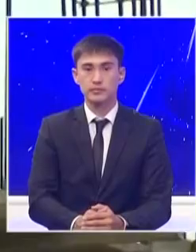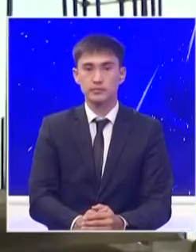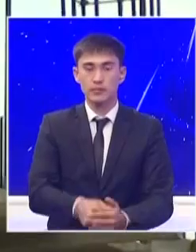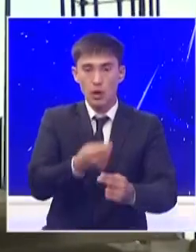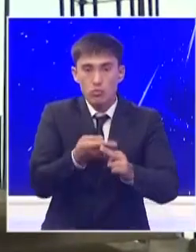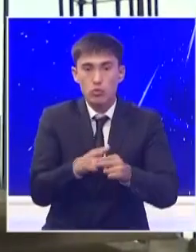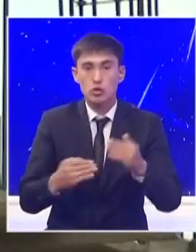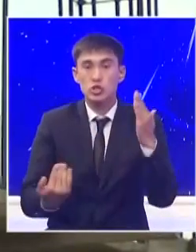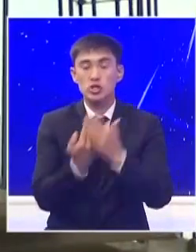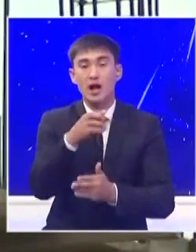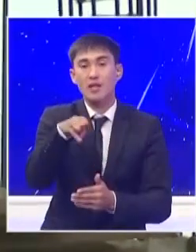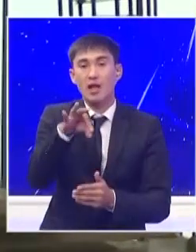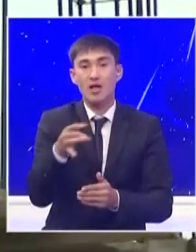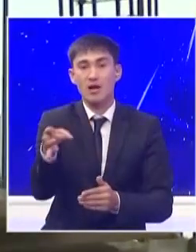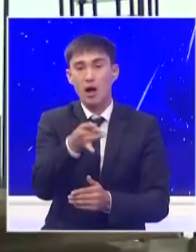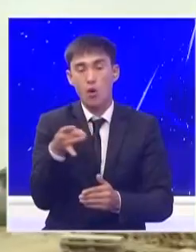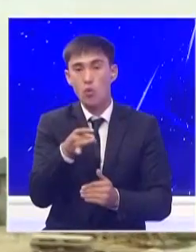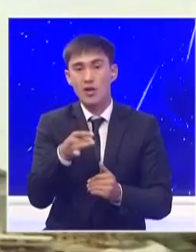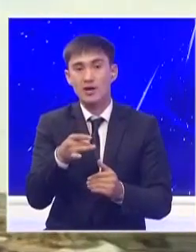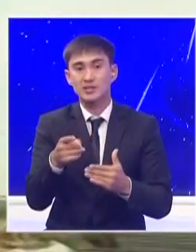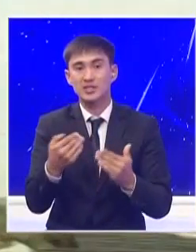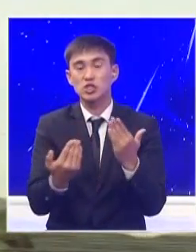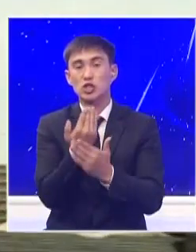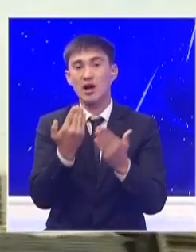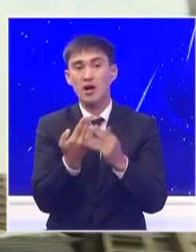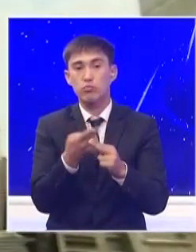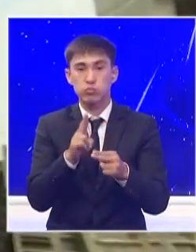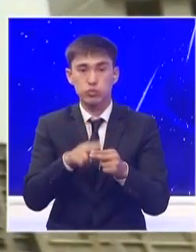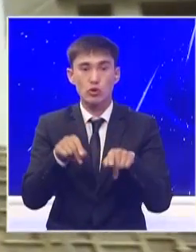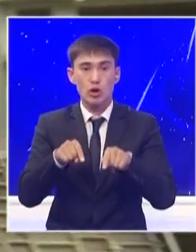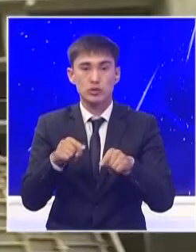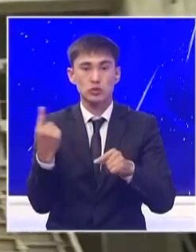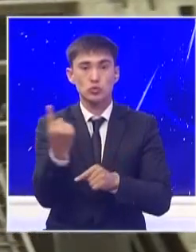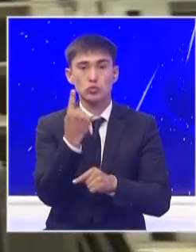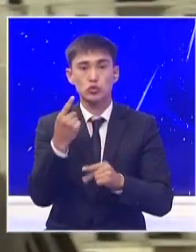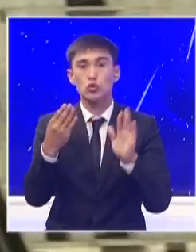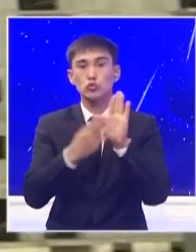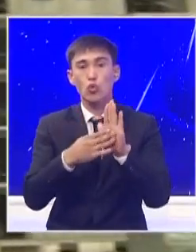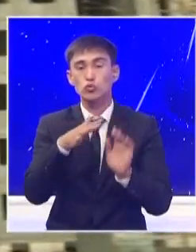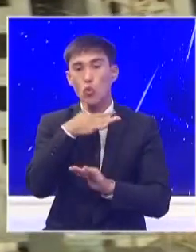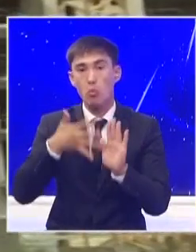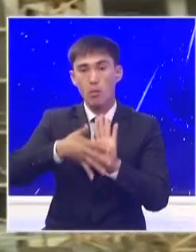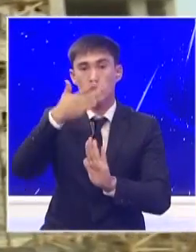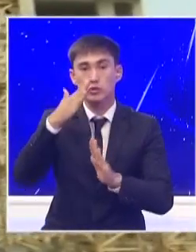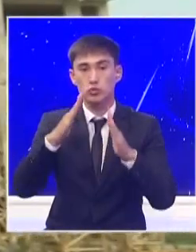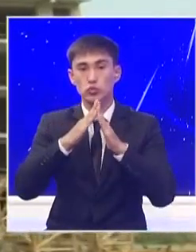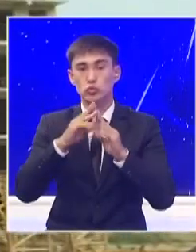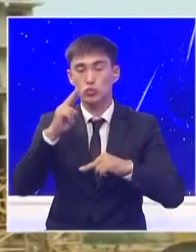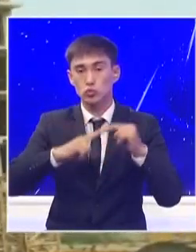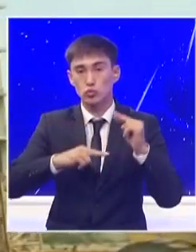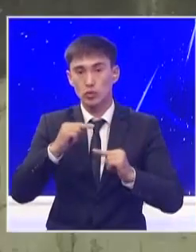Бұл жаңа Талғар ықшам ауданы деп аталады. Жаңаның аты жаңа. Мұнда тұңғыш рет 9 көп қабатты тұрғын үй бой